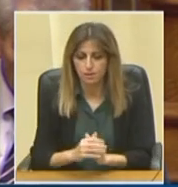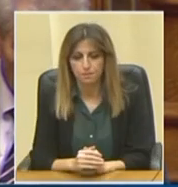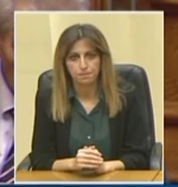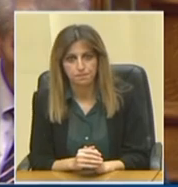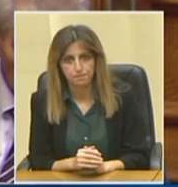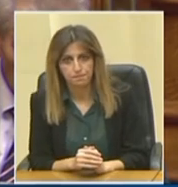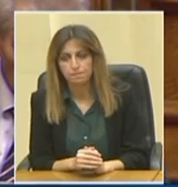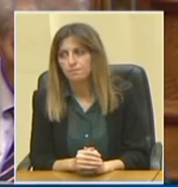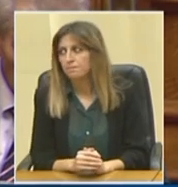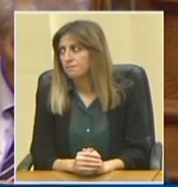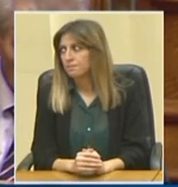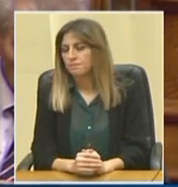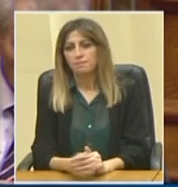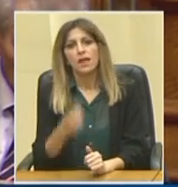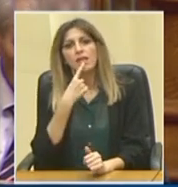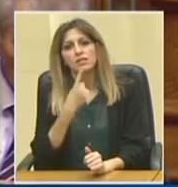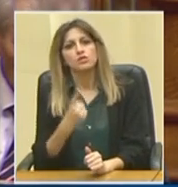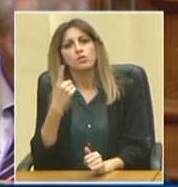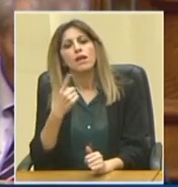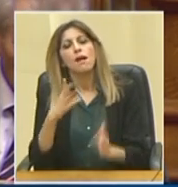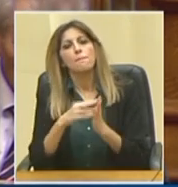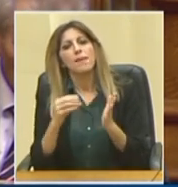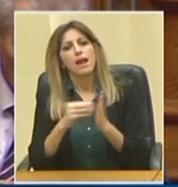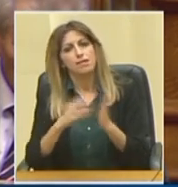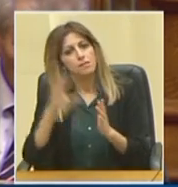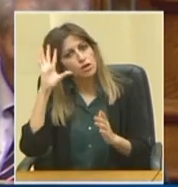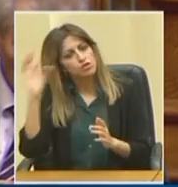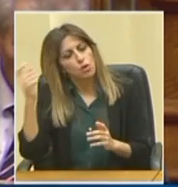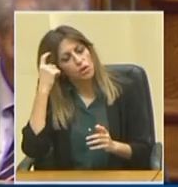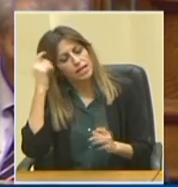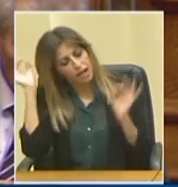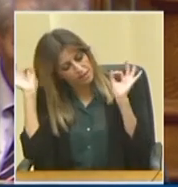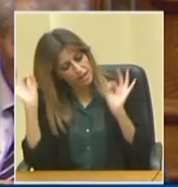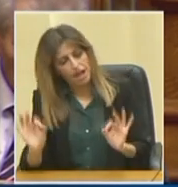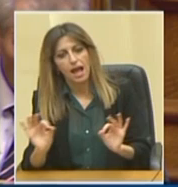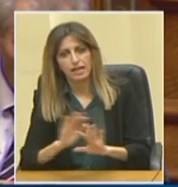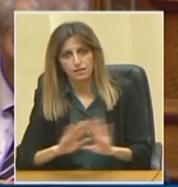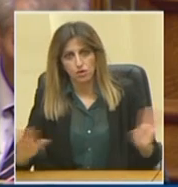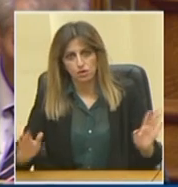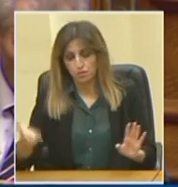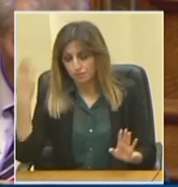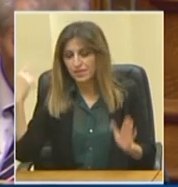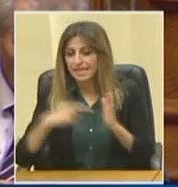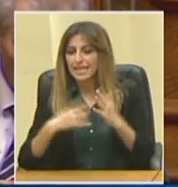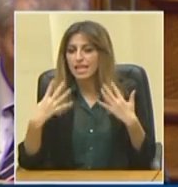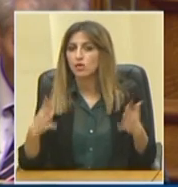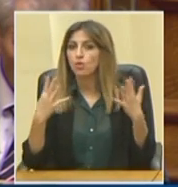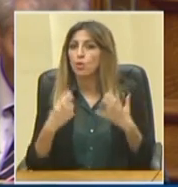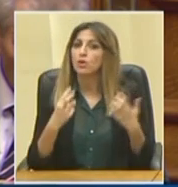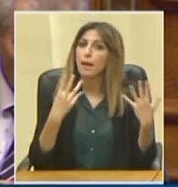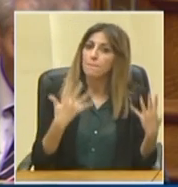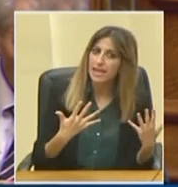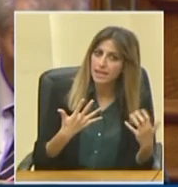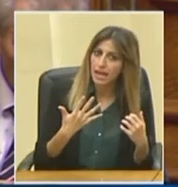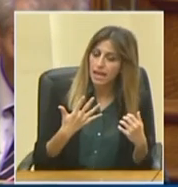«Θα σας δώσω ένα παράδειγμα για να γίνει πιο κατανοητό το τι λέω». Ας θυμηθούμε την αναθεώρηση του 85-86.